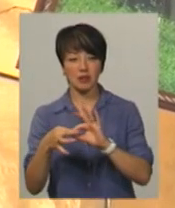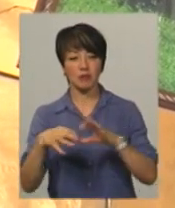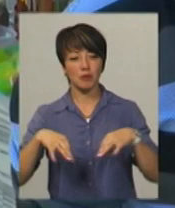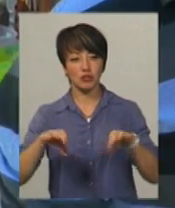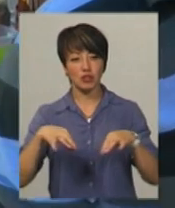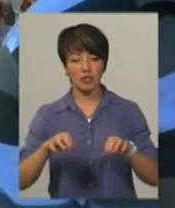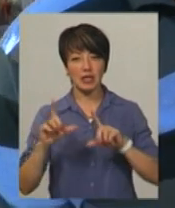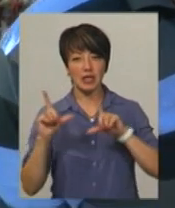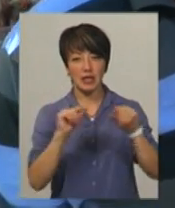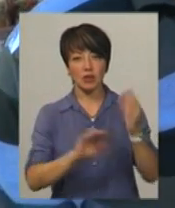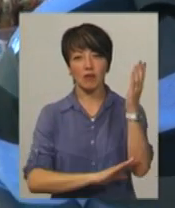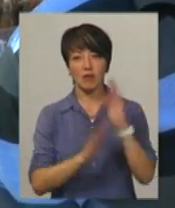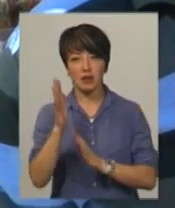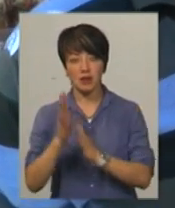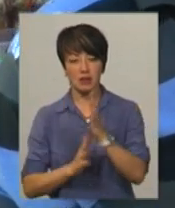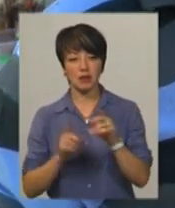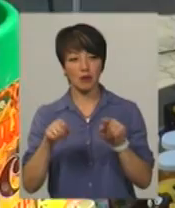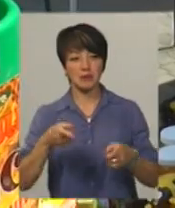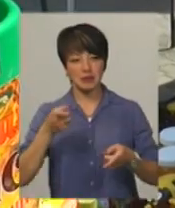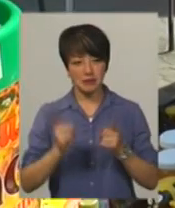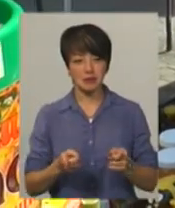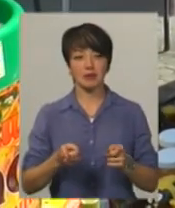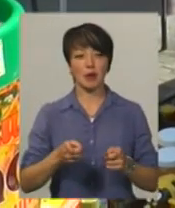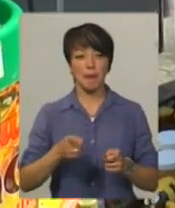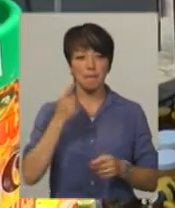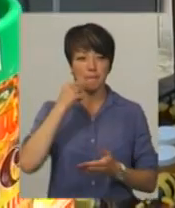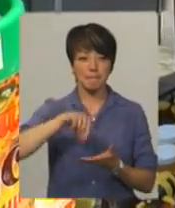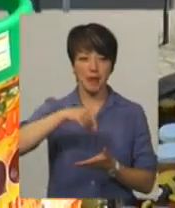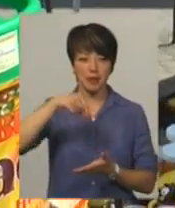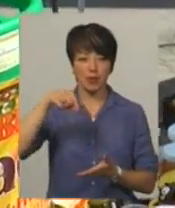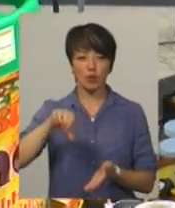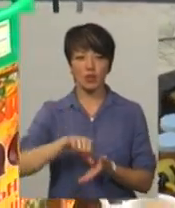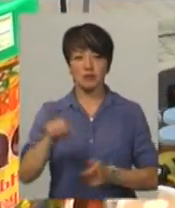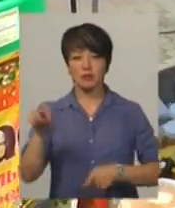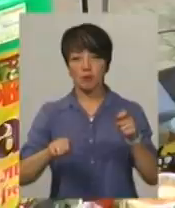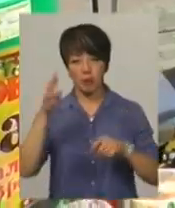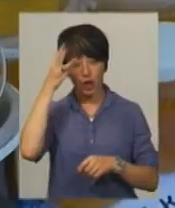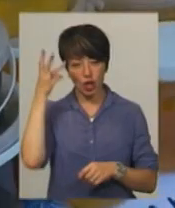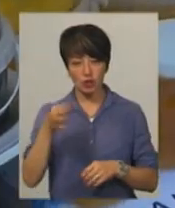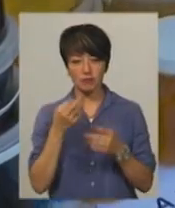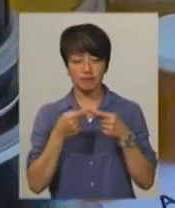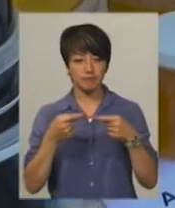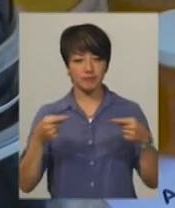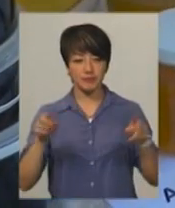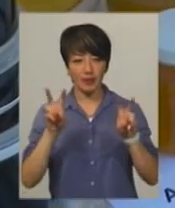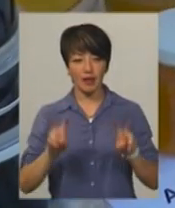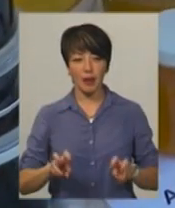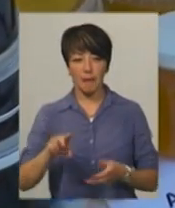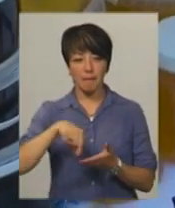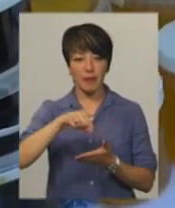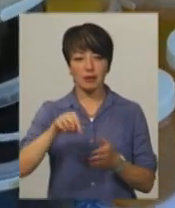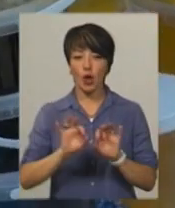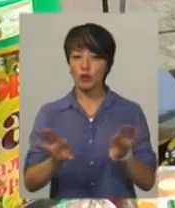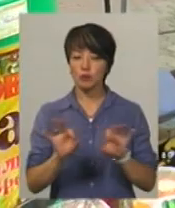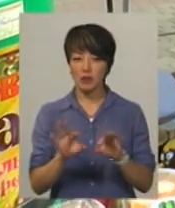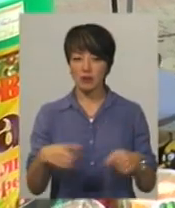В лісах добрий, настоящий мід. Учасник фестивалю із Хмельниччини показує свої різновиди меду. Павло Юрик розповідає,